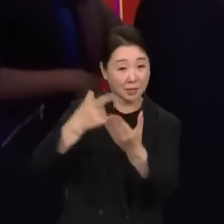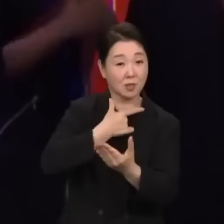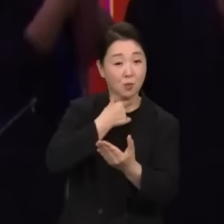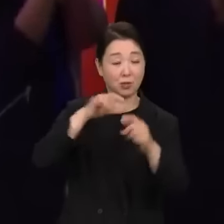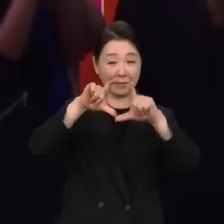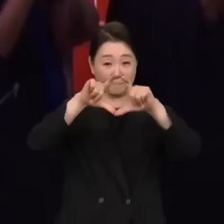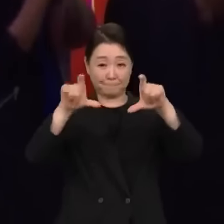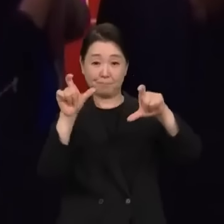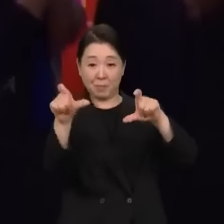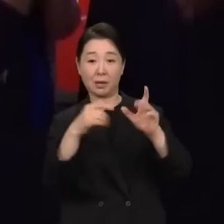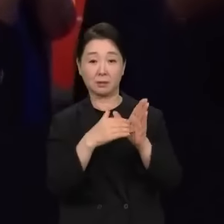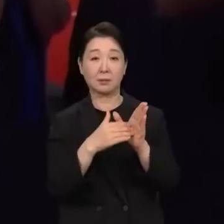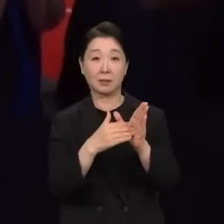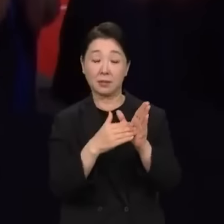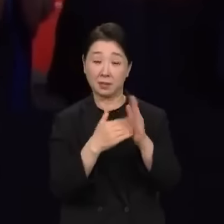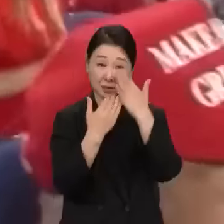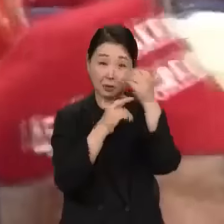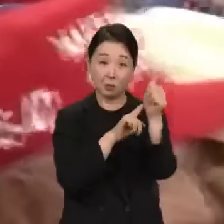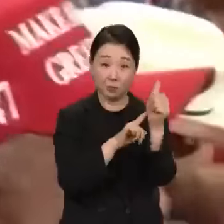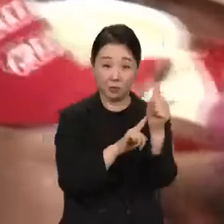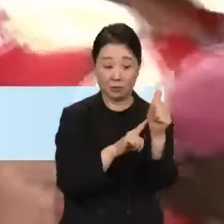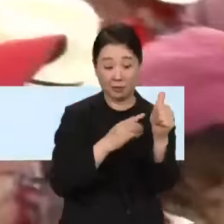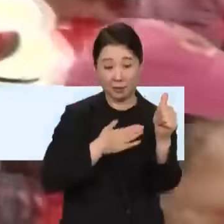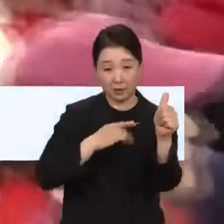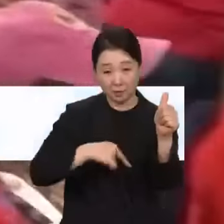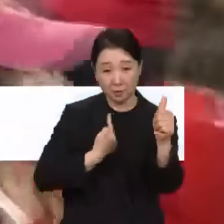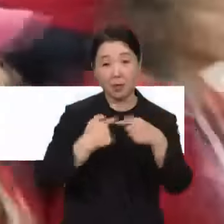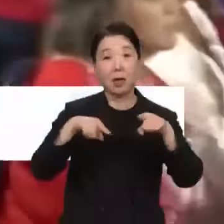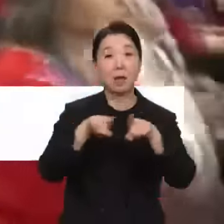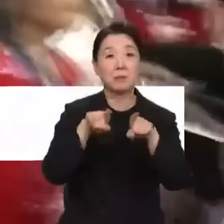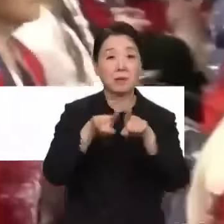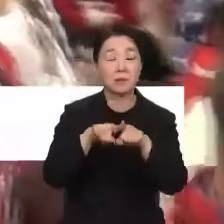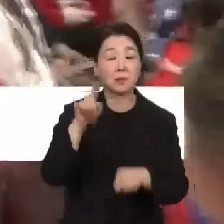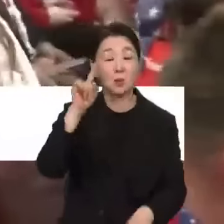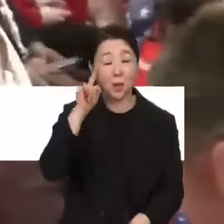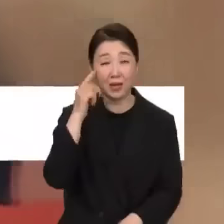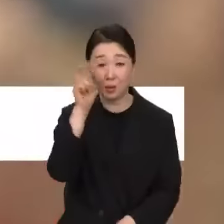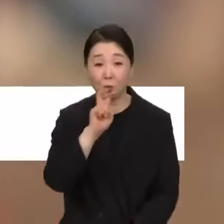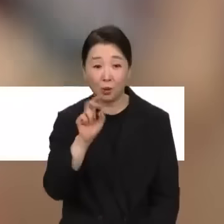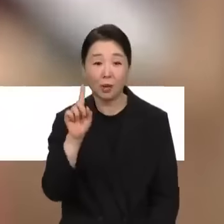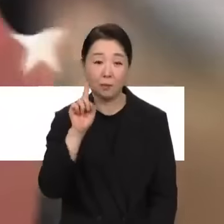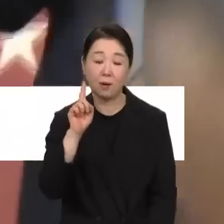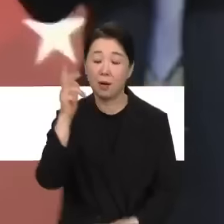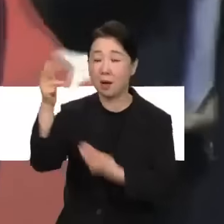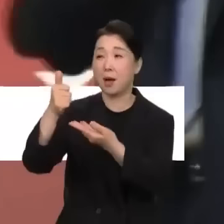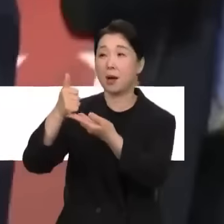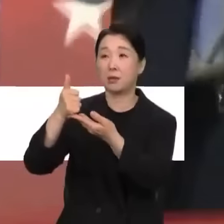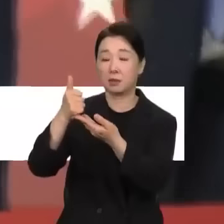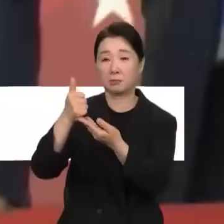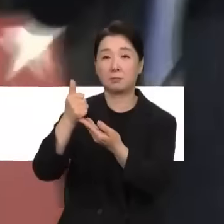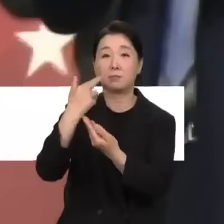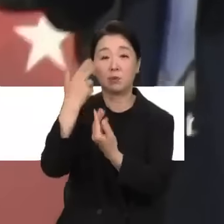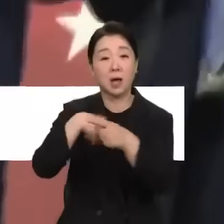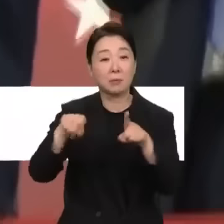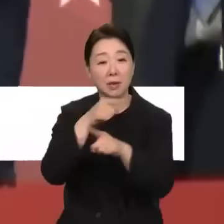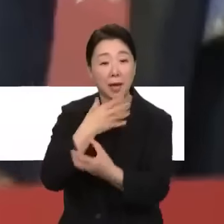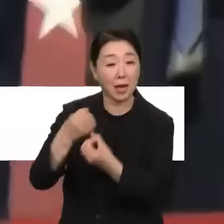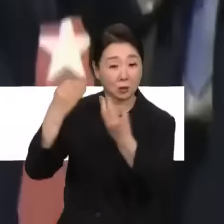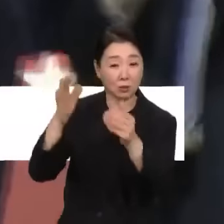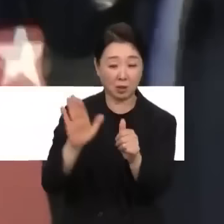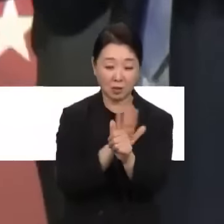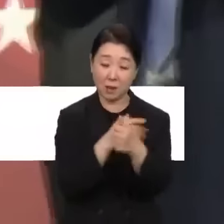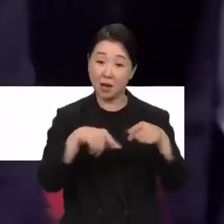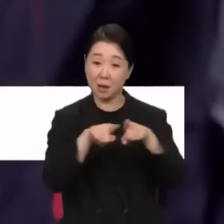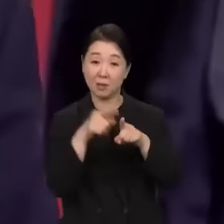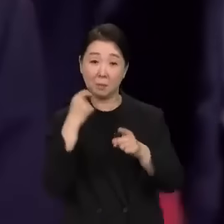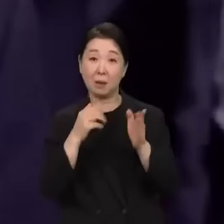글귀를 올렸던 트럼프는 항상 자신의 등장과 함께했던 God Bless the USA를 배경음악으로 깔았습니다. 귀에